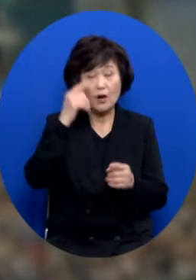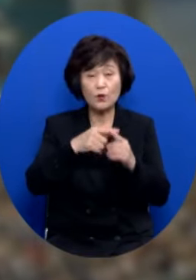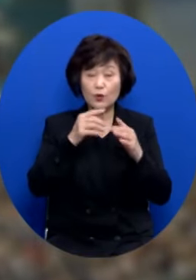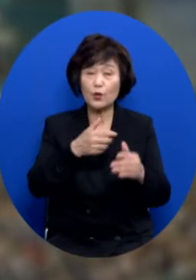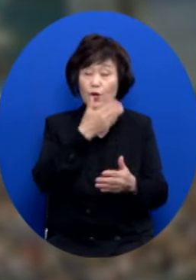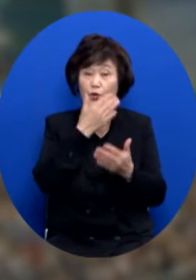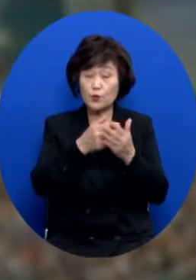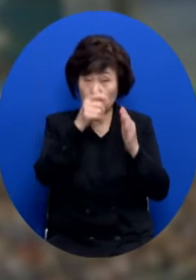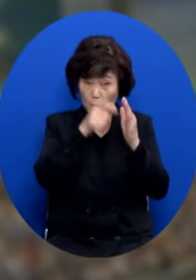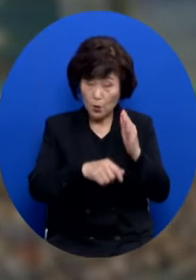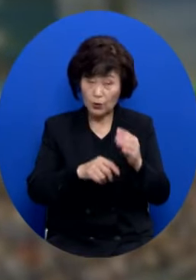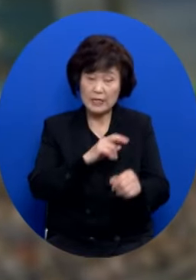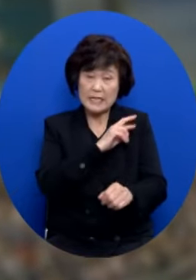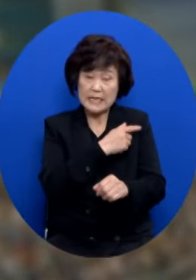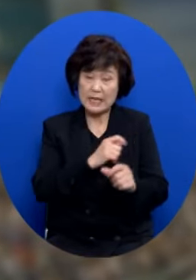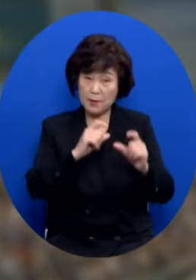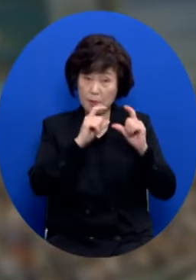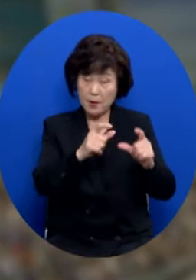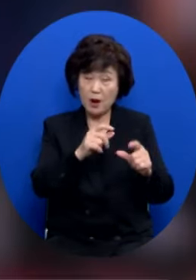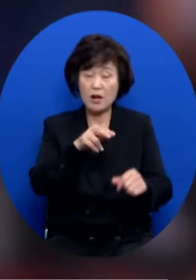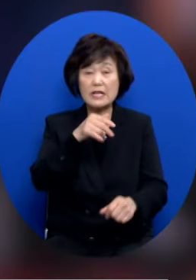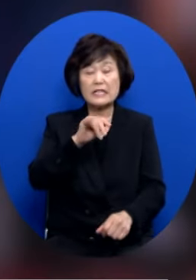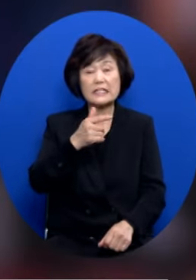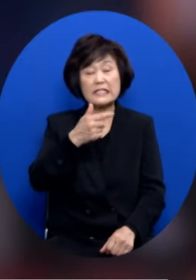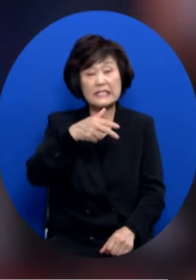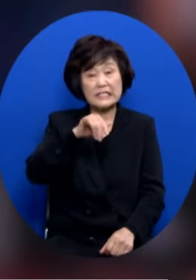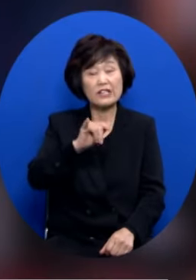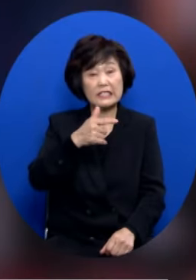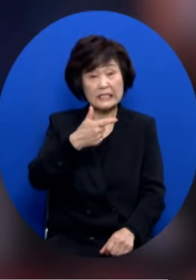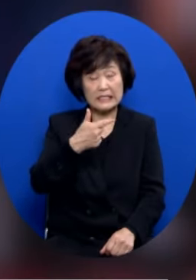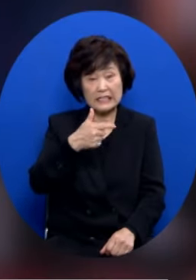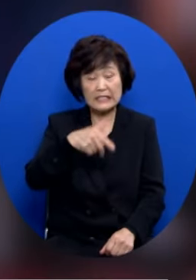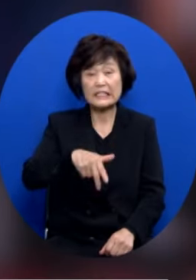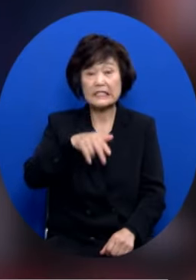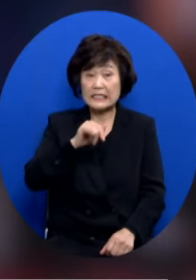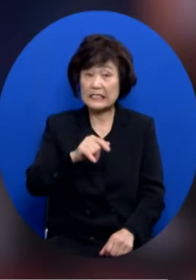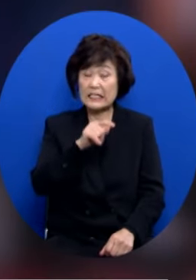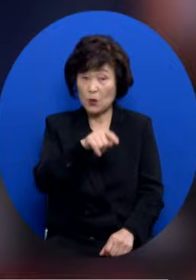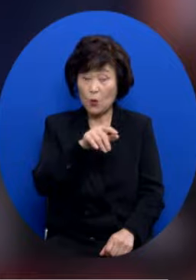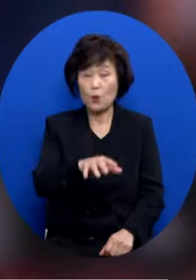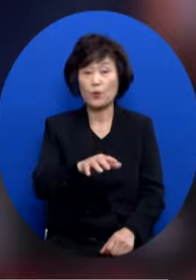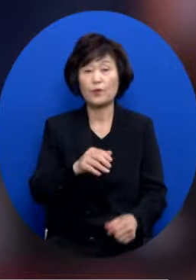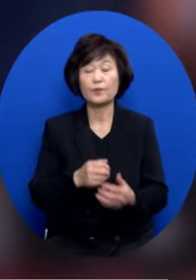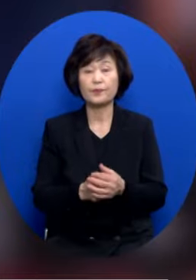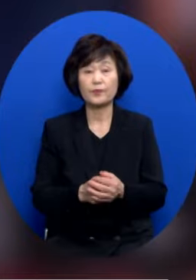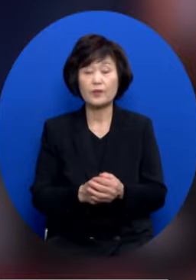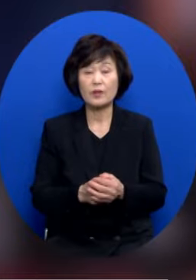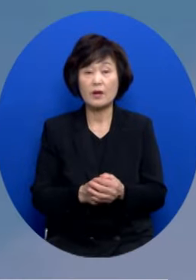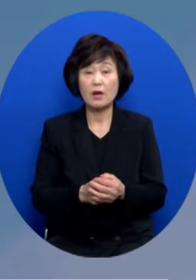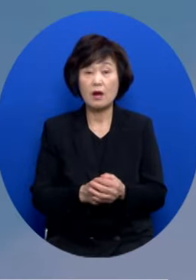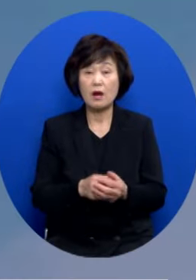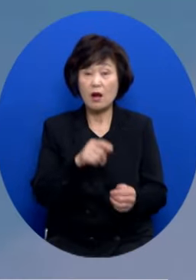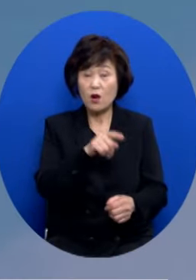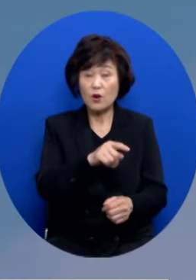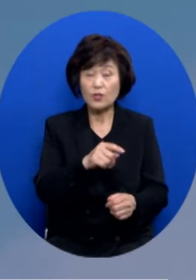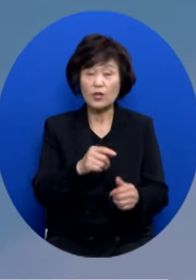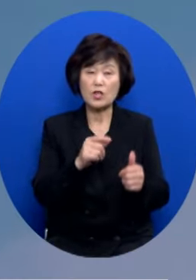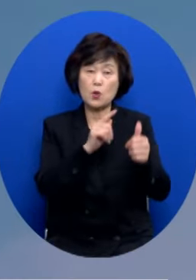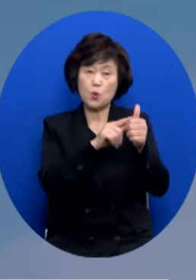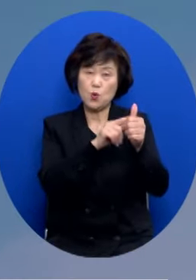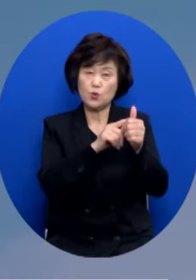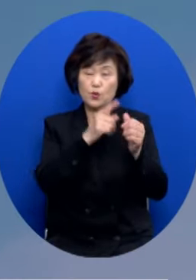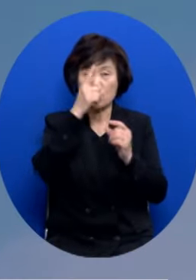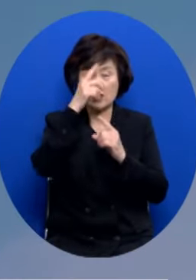주요 교단이 2단으로 결의한 신천지 예수교 증거 장막 성전 1명 신천지 신천지는 교주